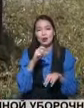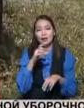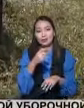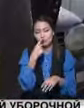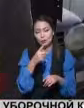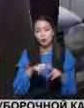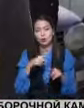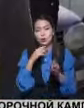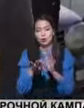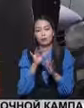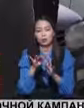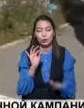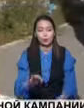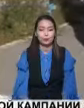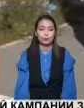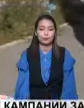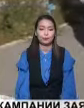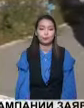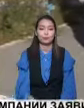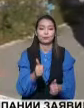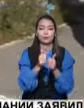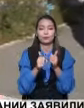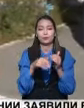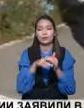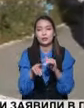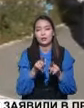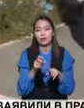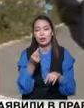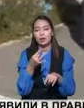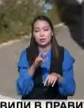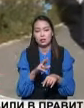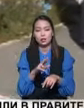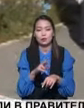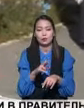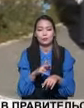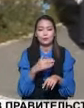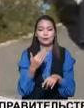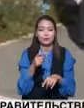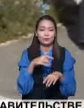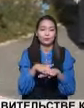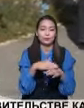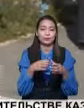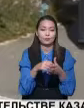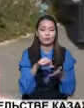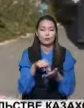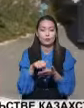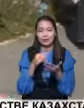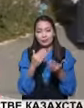предстоящем референдуме. Регулярно выходим на такие акции с членами Народного штаба, проводим акции «От двери к